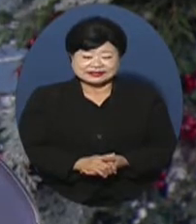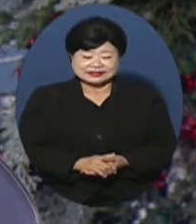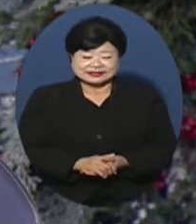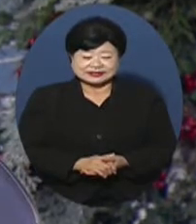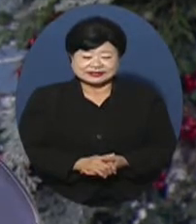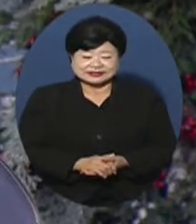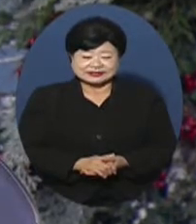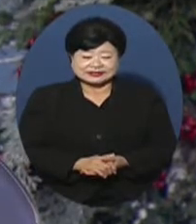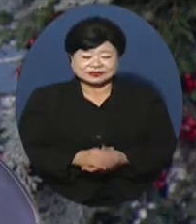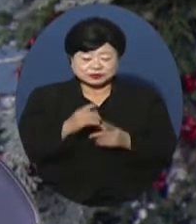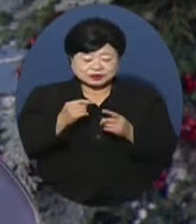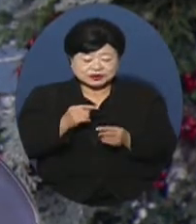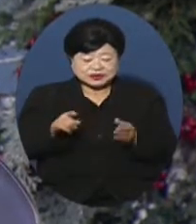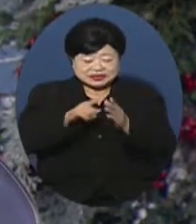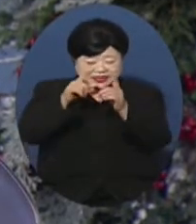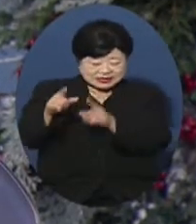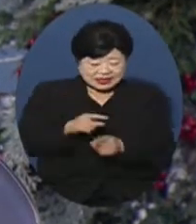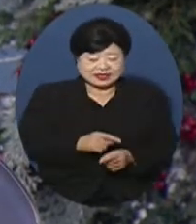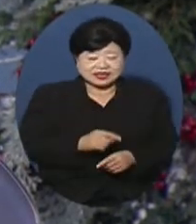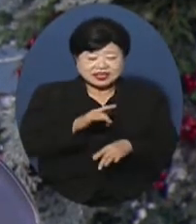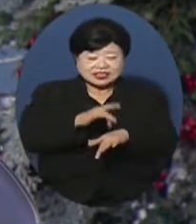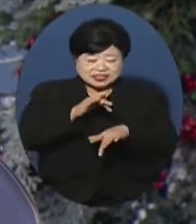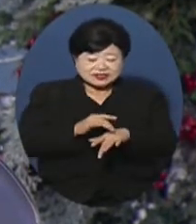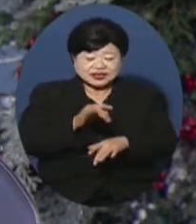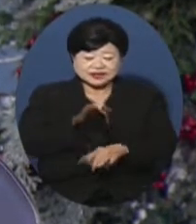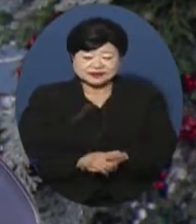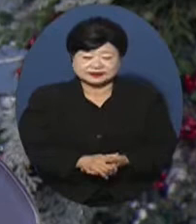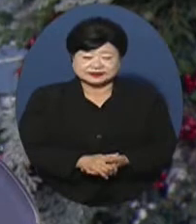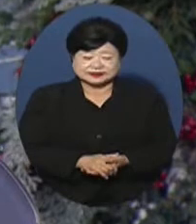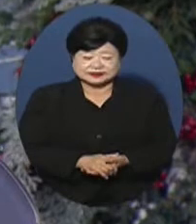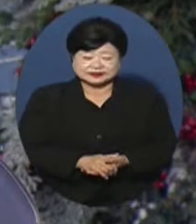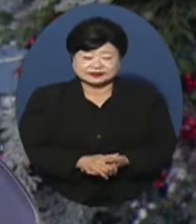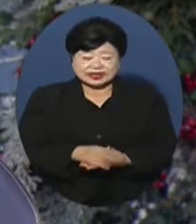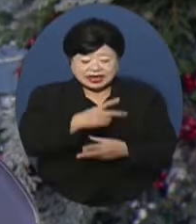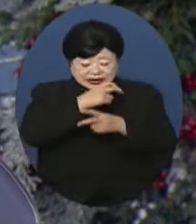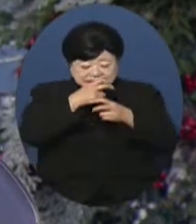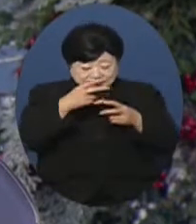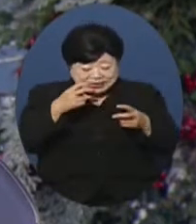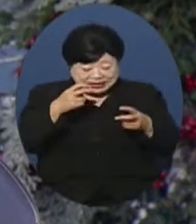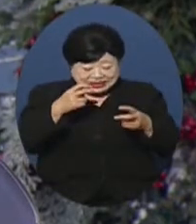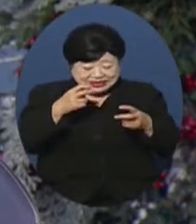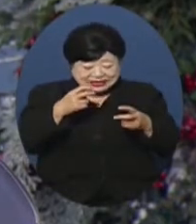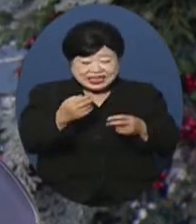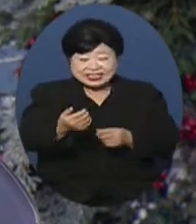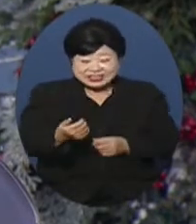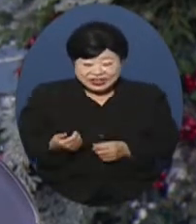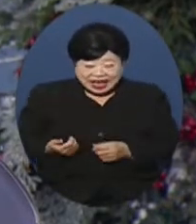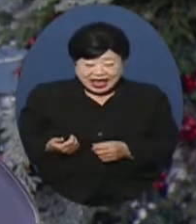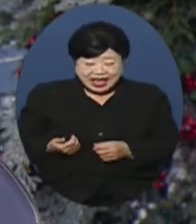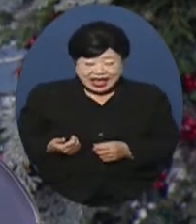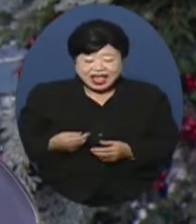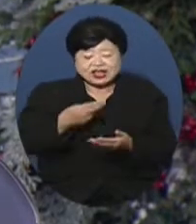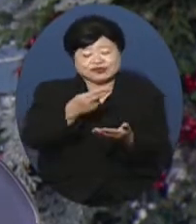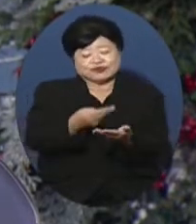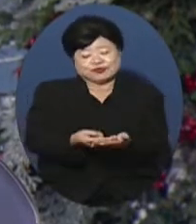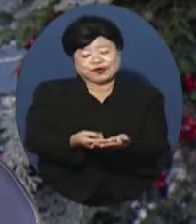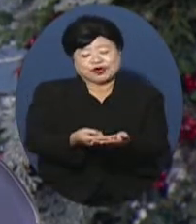제 신앙의 생활하는 습관 된 그 시작 챈 델 10 지내 누우면 주님의